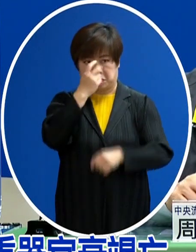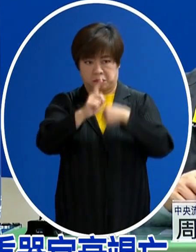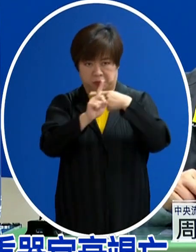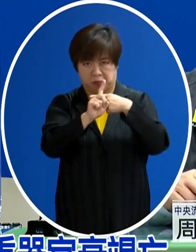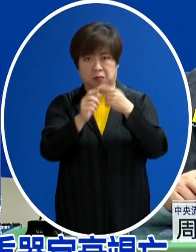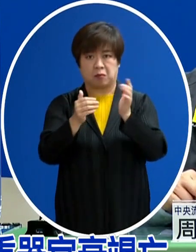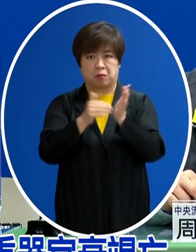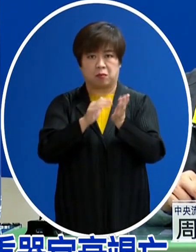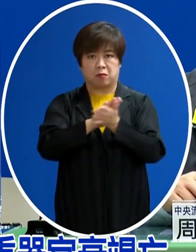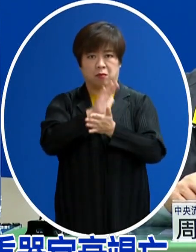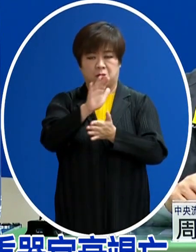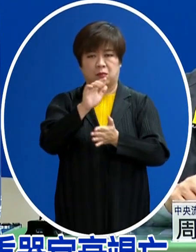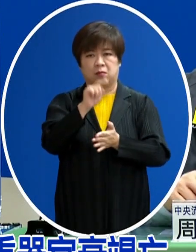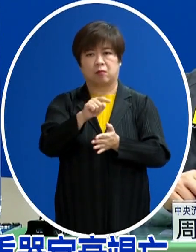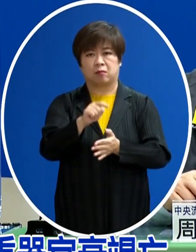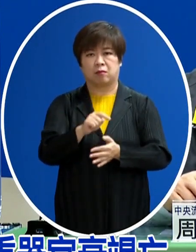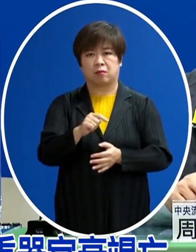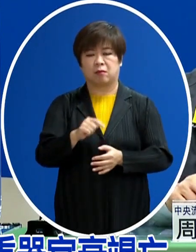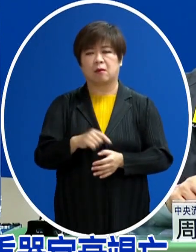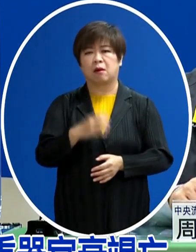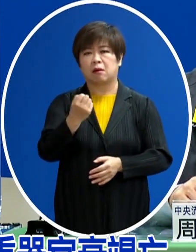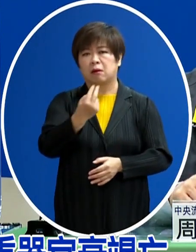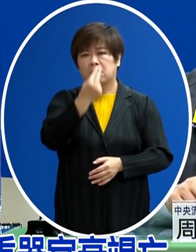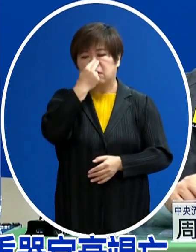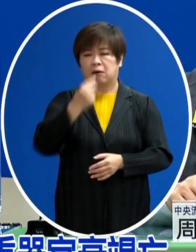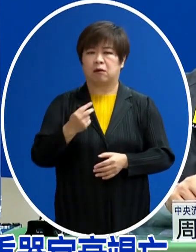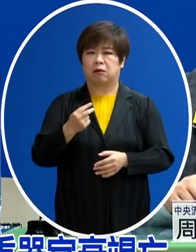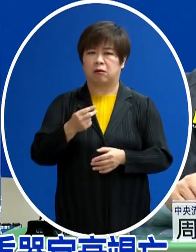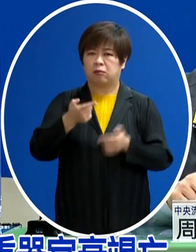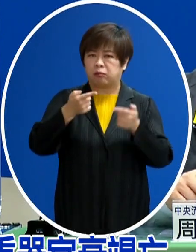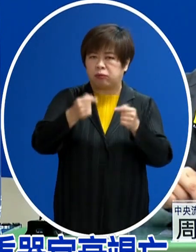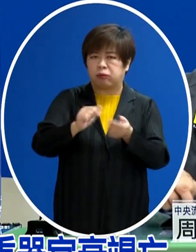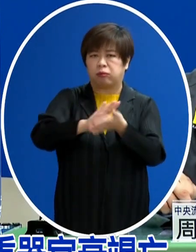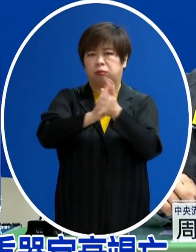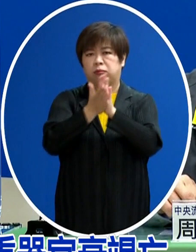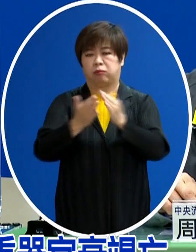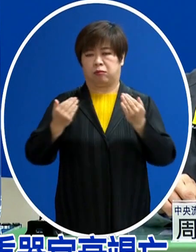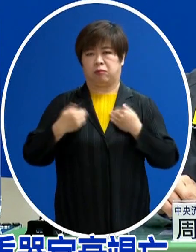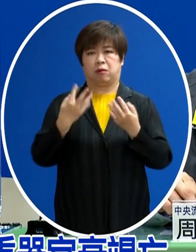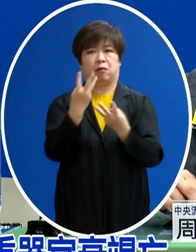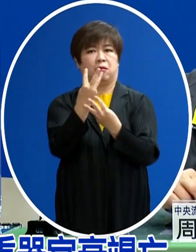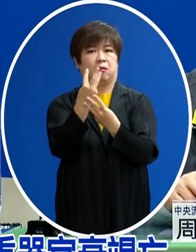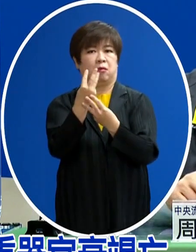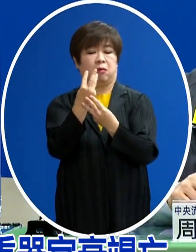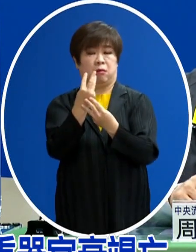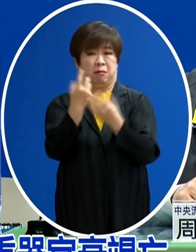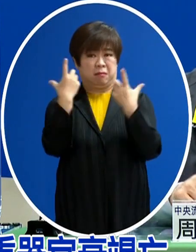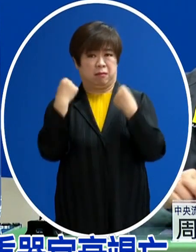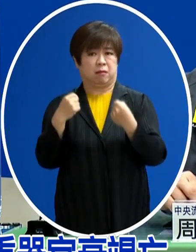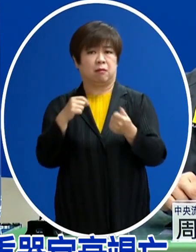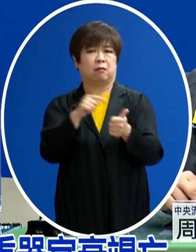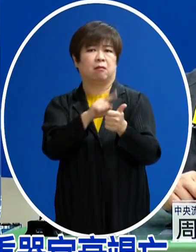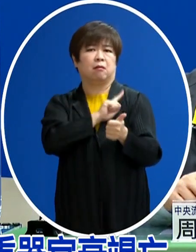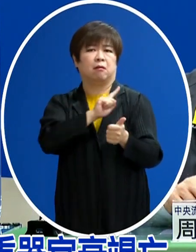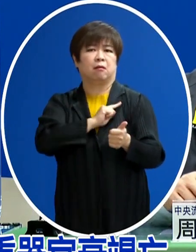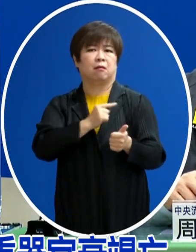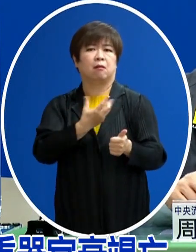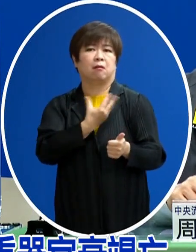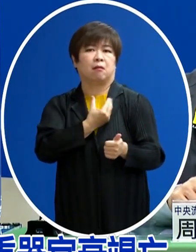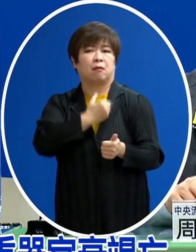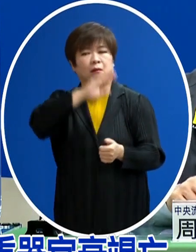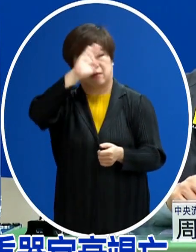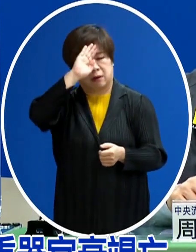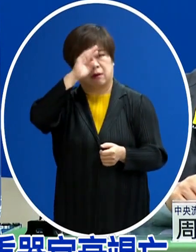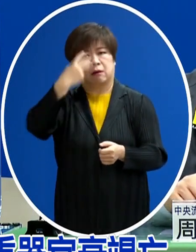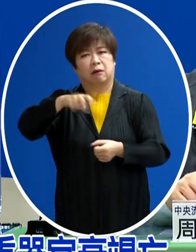就有这个氧气浓度变差肺炎恶化的一个情形，那不幸因为原先的这个先天性的心脏病